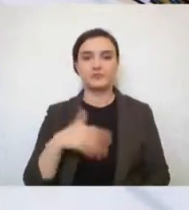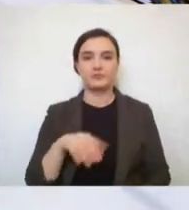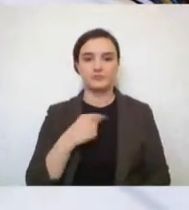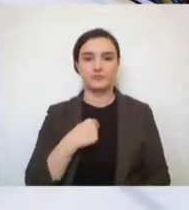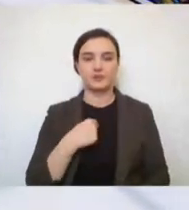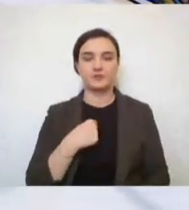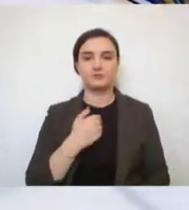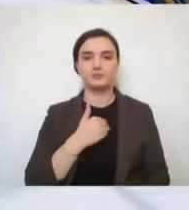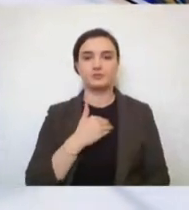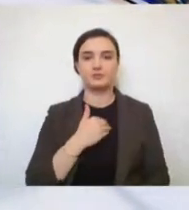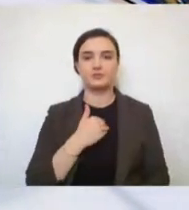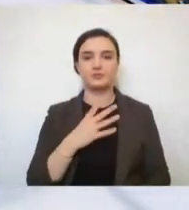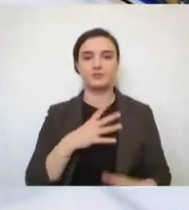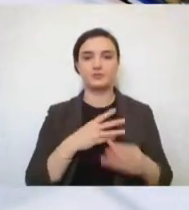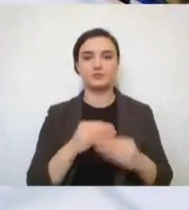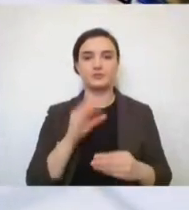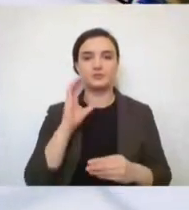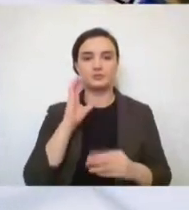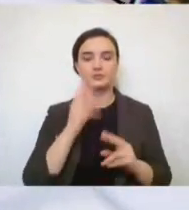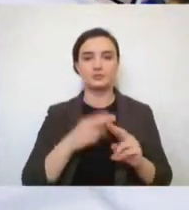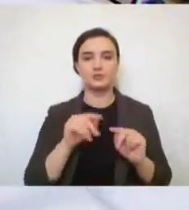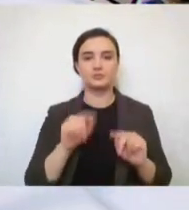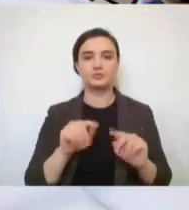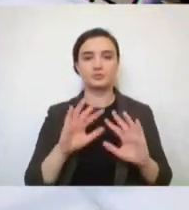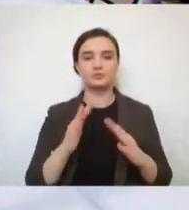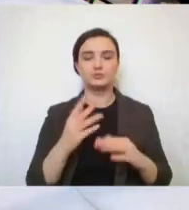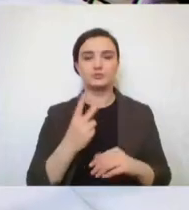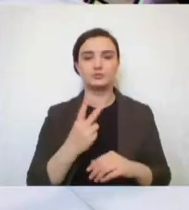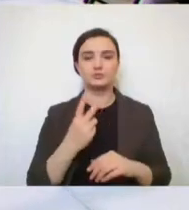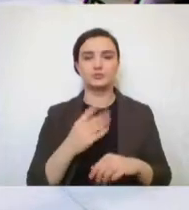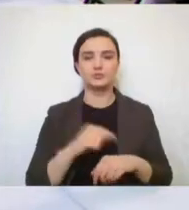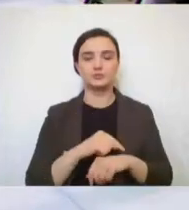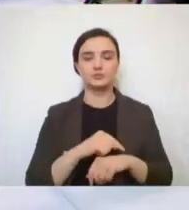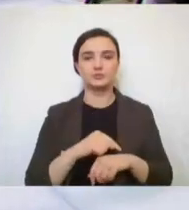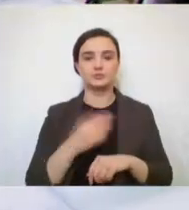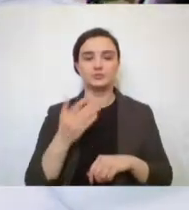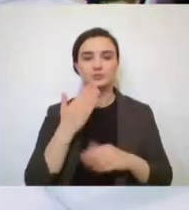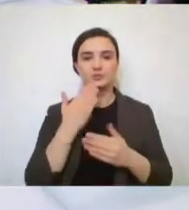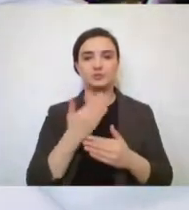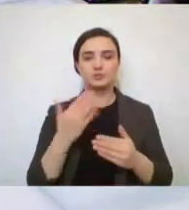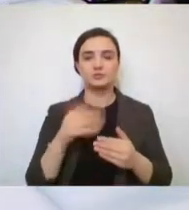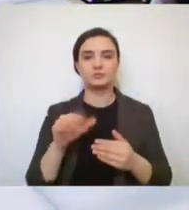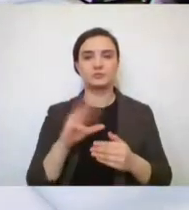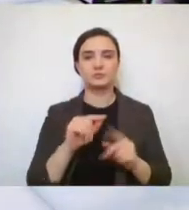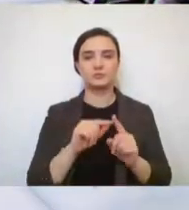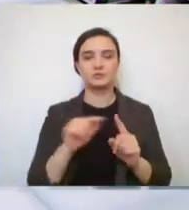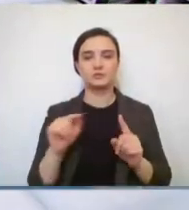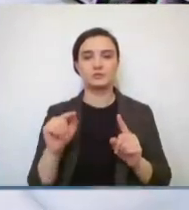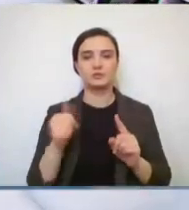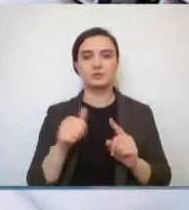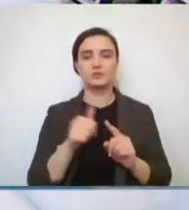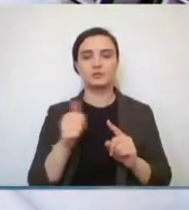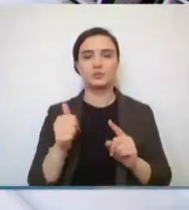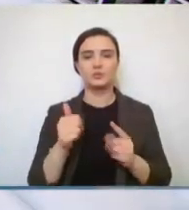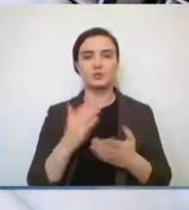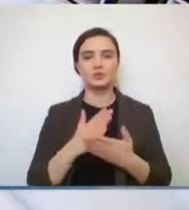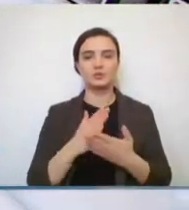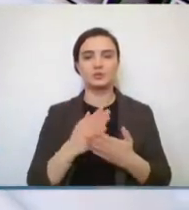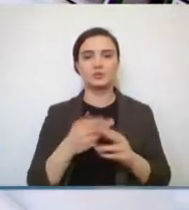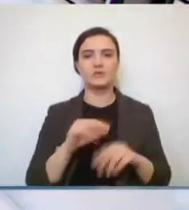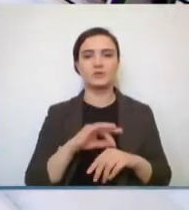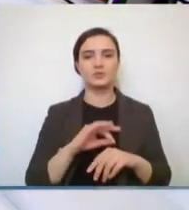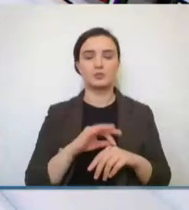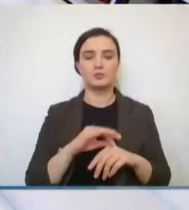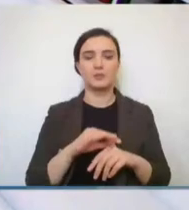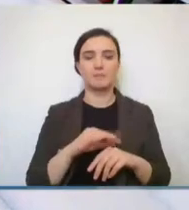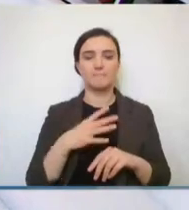ერთად მოვისმინოთ ამ შემთხვევაში 24 საათის უკანასკნელი 24 საათის მანძილზე როგორ გამოიყურება ავადობის სტატისტიკა საქართველოში.